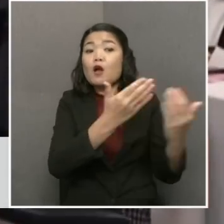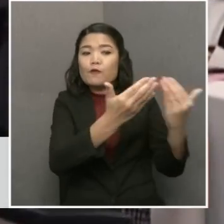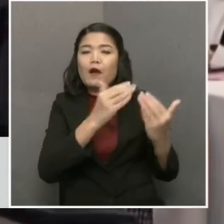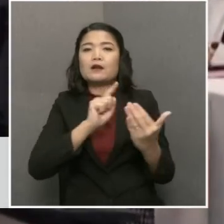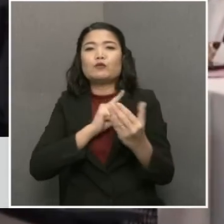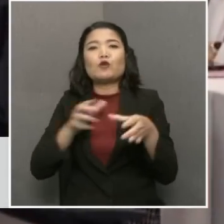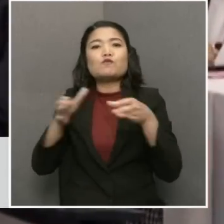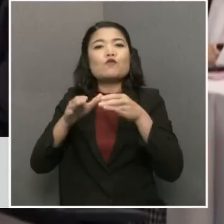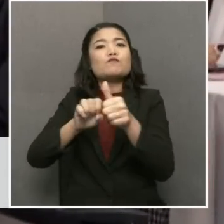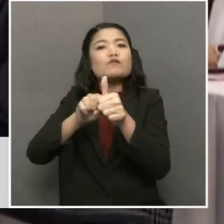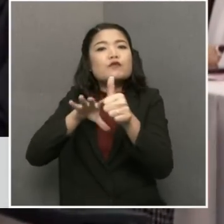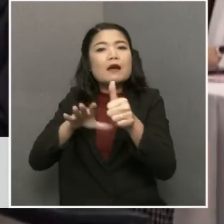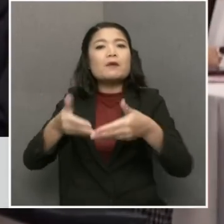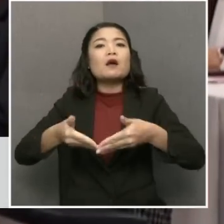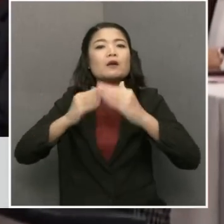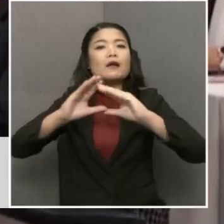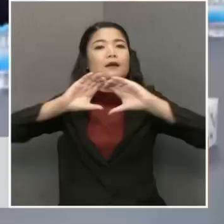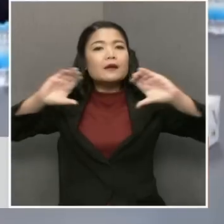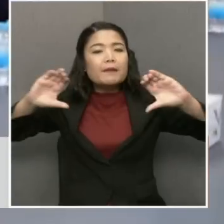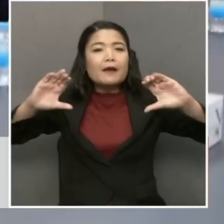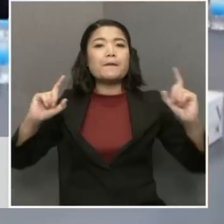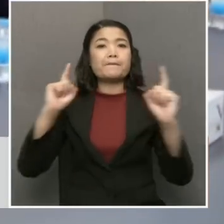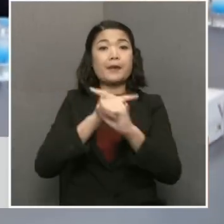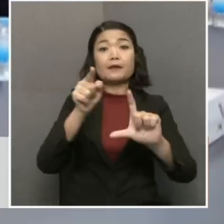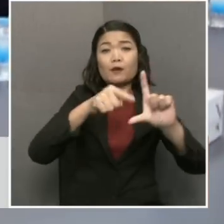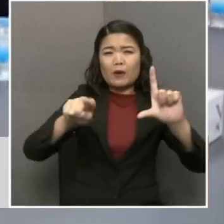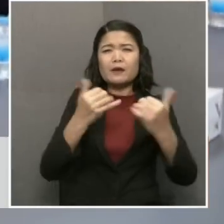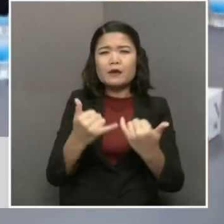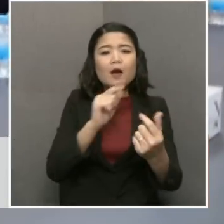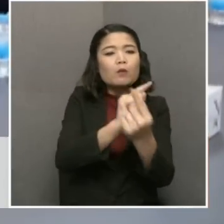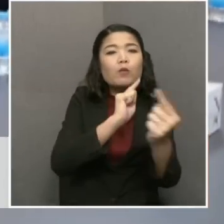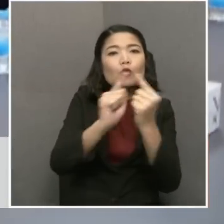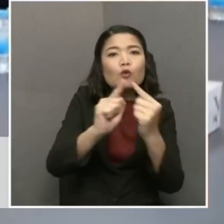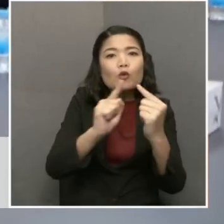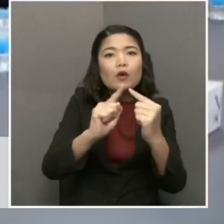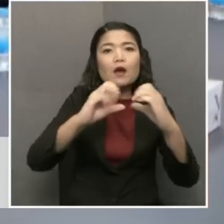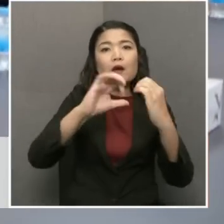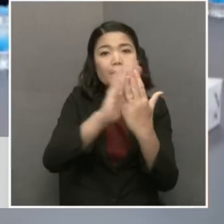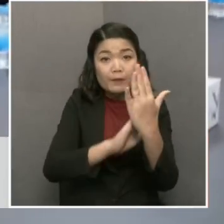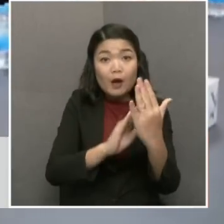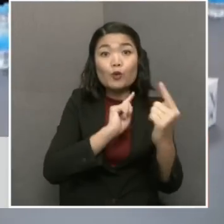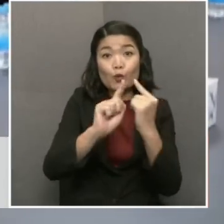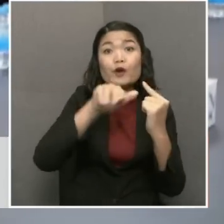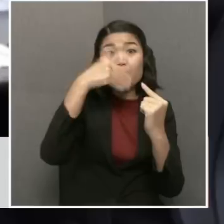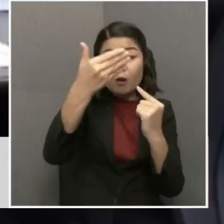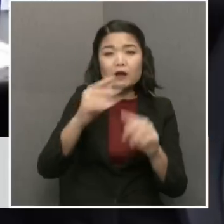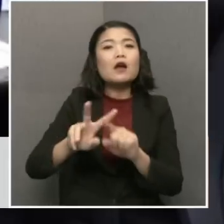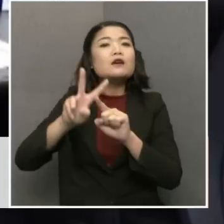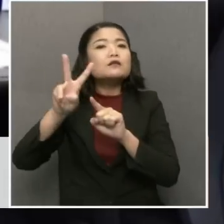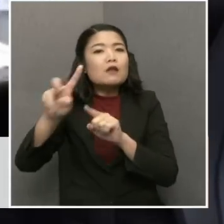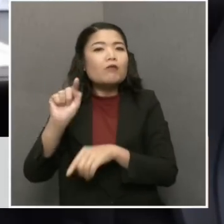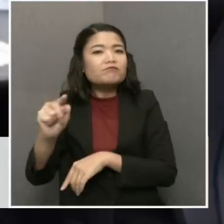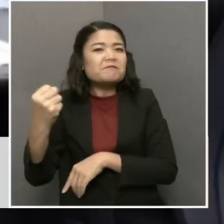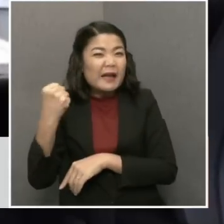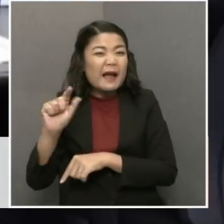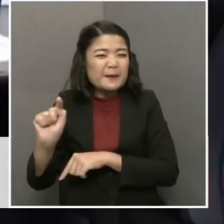กนนำในการจัดตั้งรัฐบาลแทนพรรคก้าวไกลก็ประเดิมการพูดคุยกับพรรคภูมิใจไทยเป็นพรรคการเมืองแรกตามด้วยพรรคชาติพัฒนากล้า